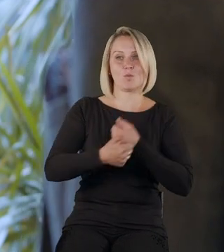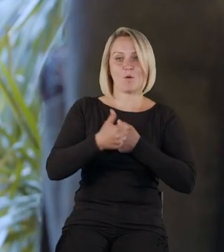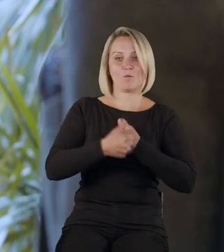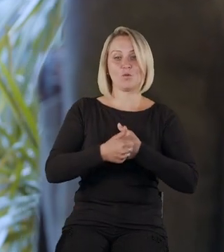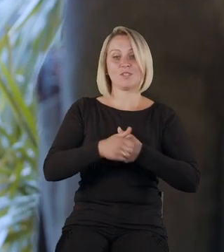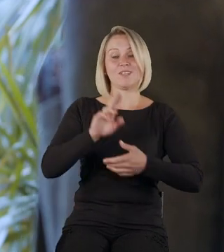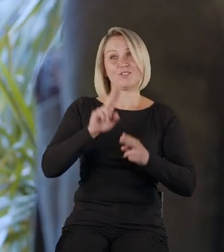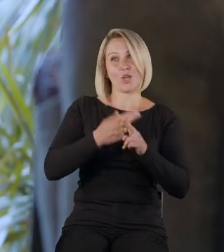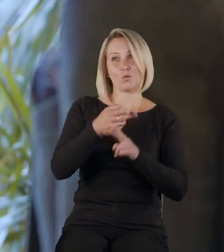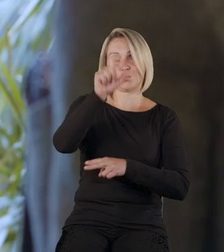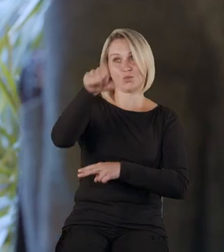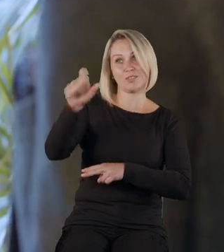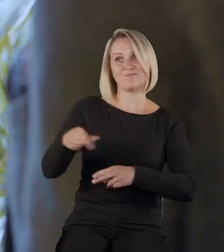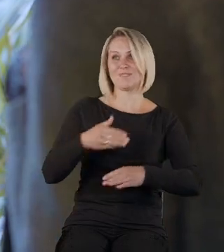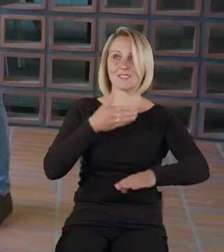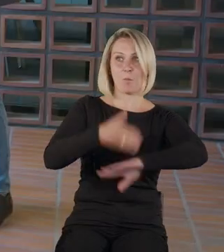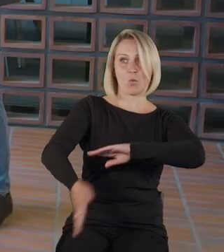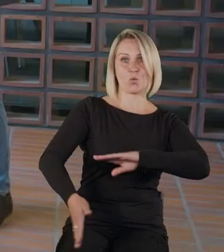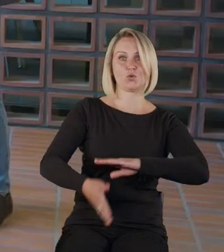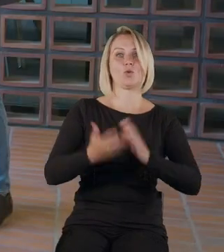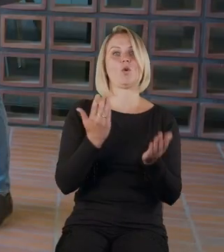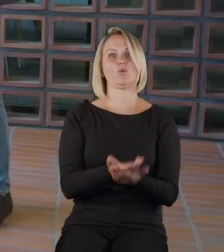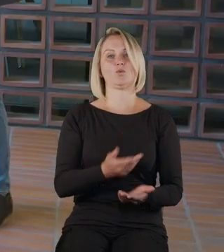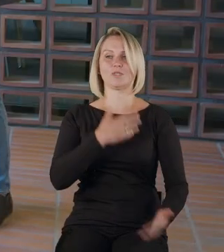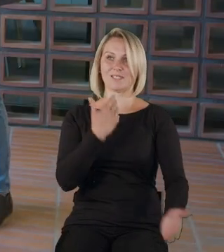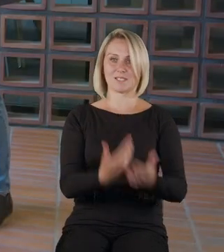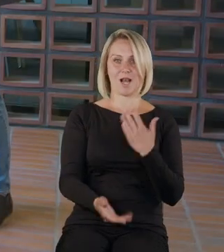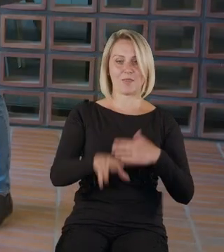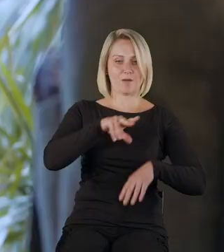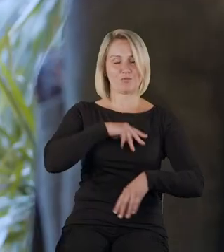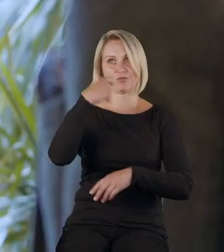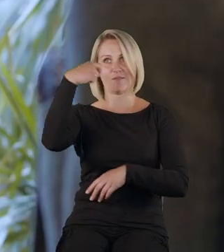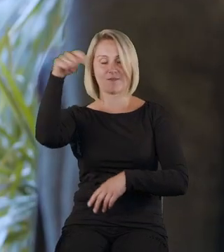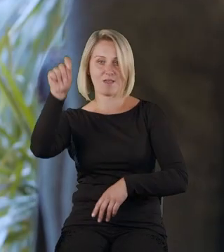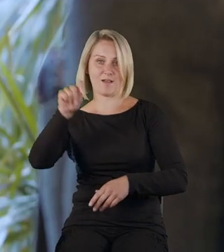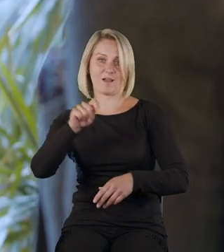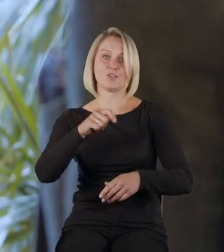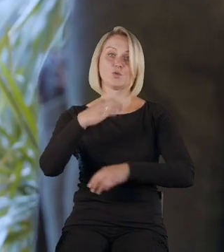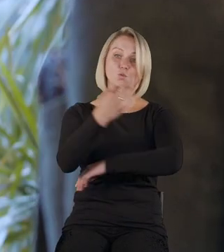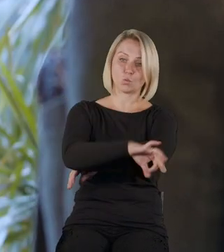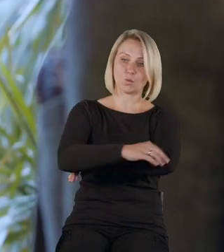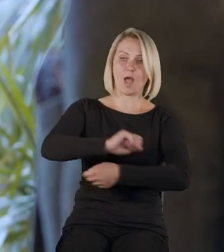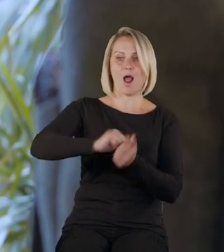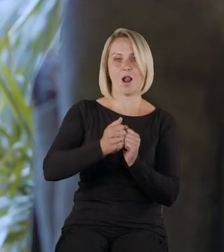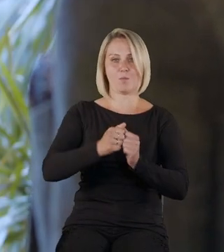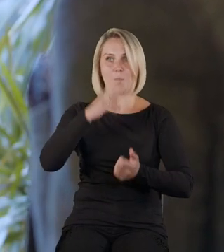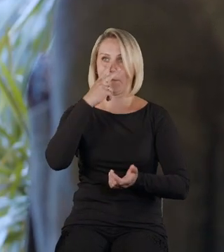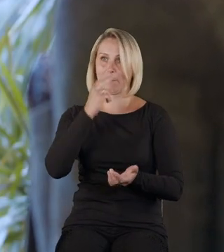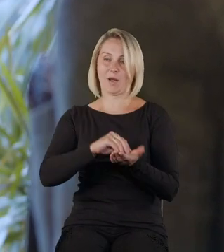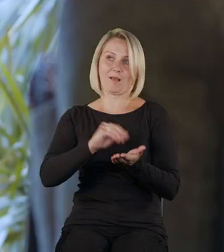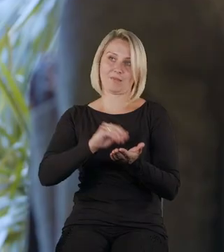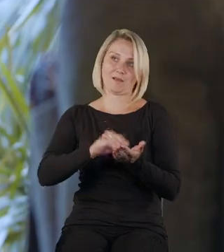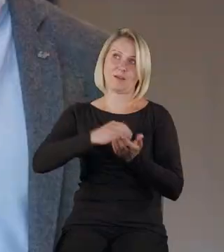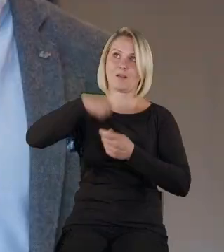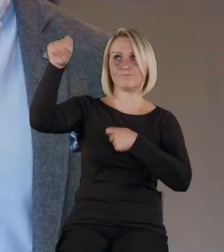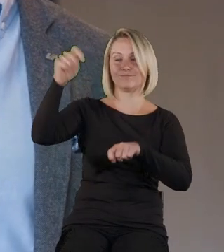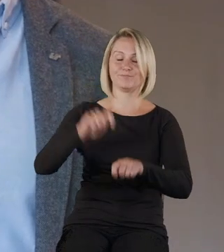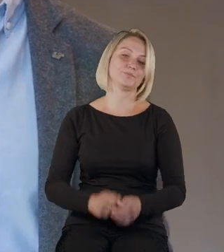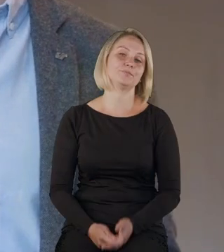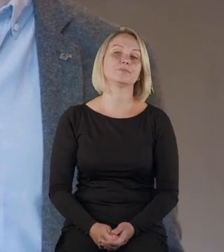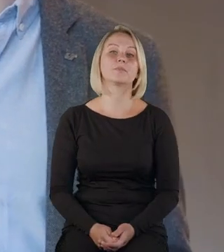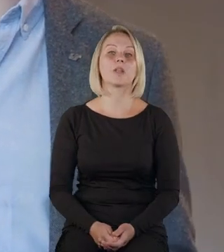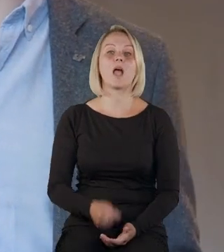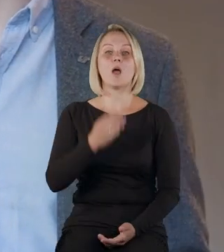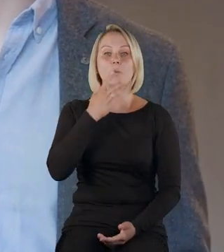i już nie może przejść rekrutacji i tracą możliwość wyjazdu na studia lub praktykę zagraniczną w ramach programu Erasmus+.